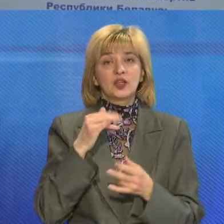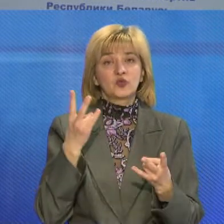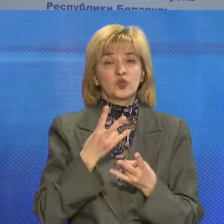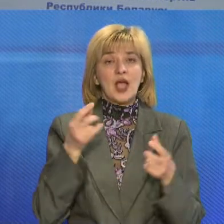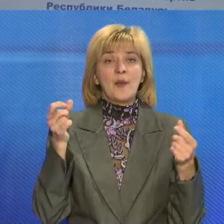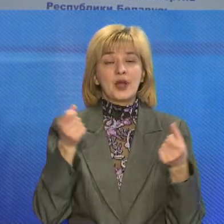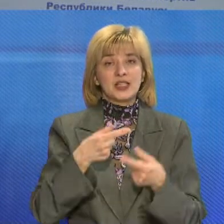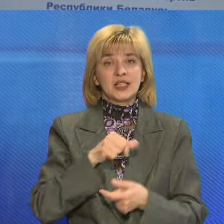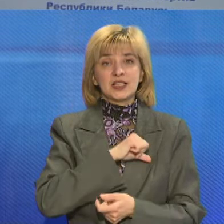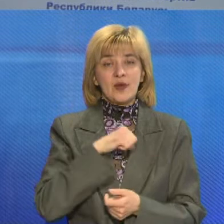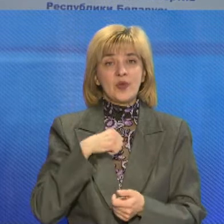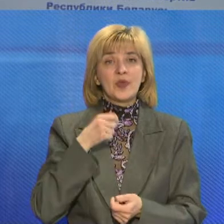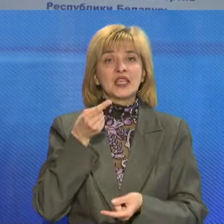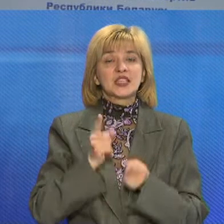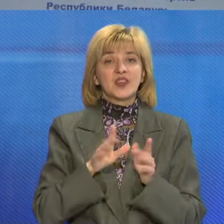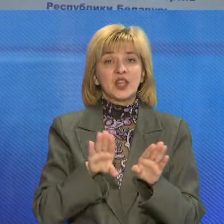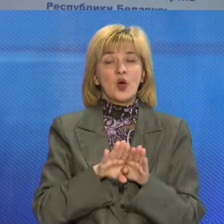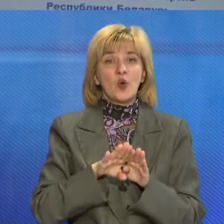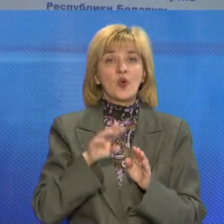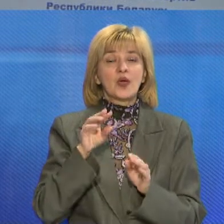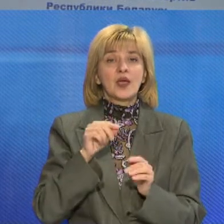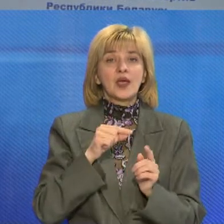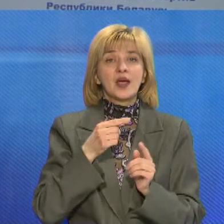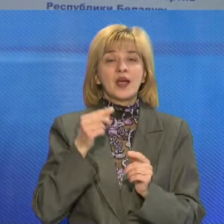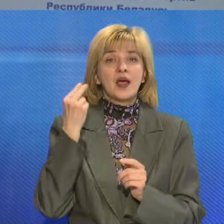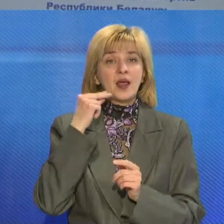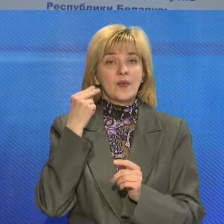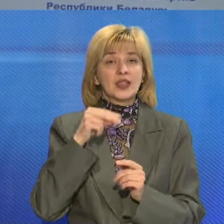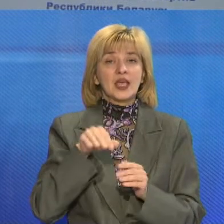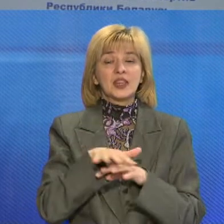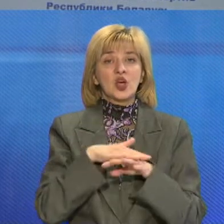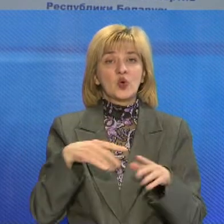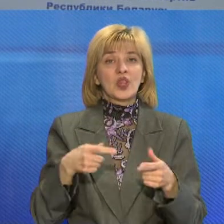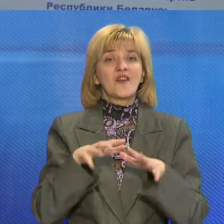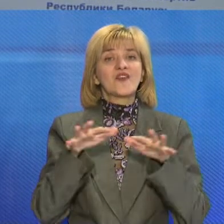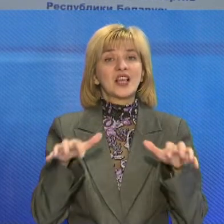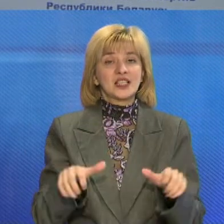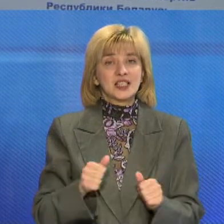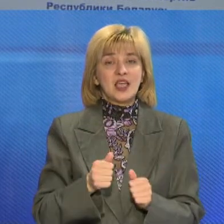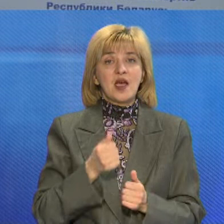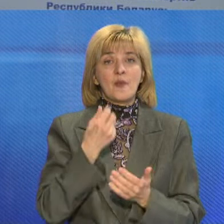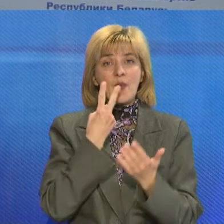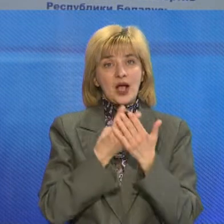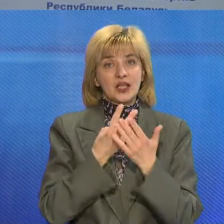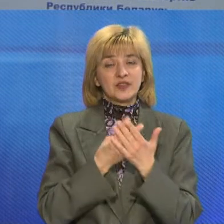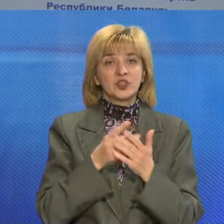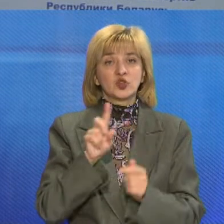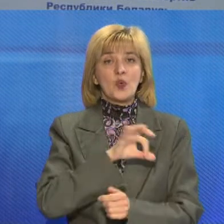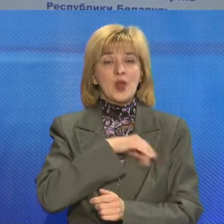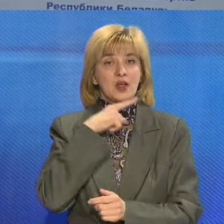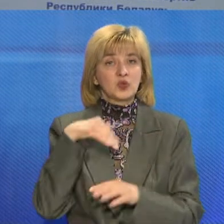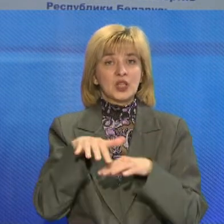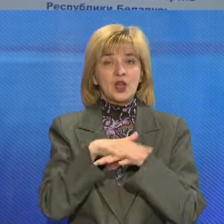такой элемент народовластия, как референдум, он призван именно показать, что белорусский народ, он хозяин на нашей